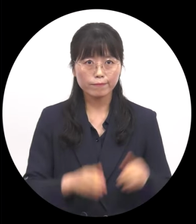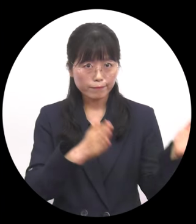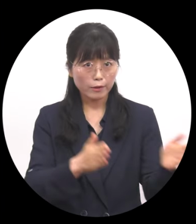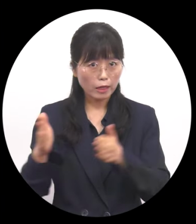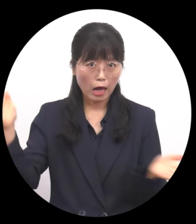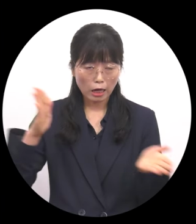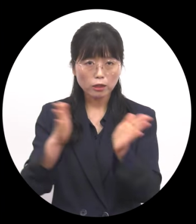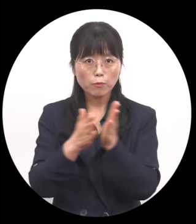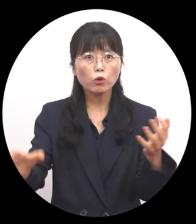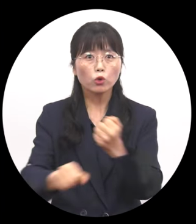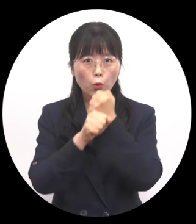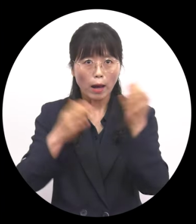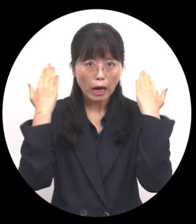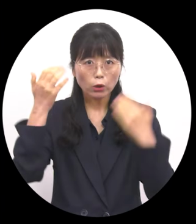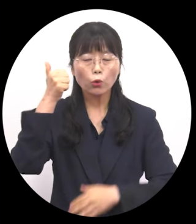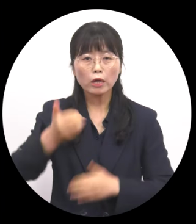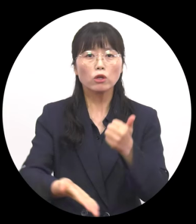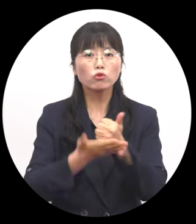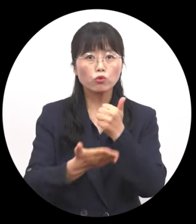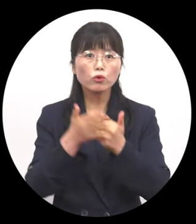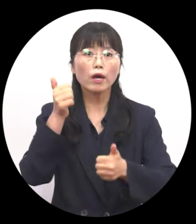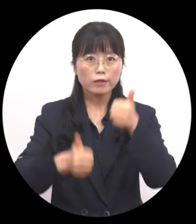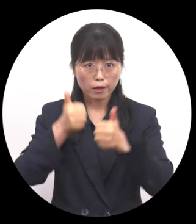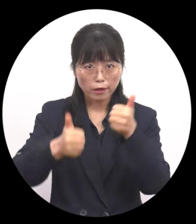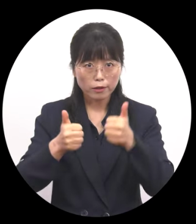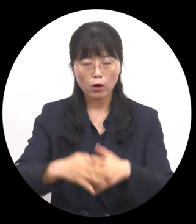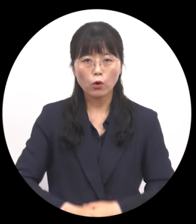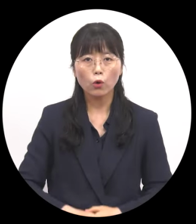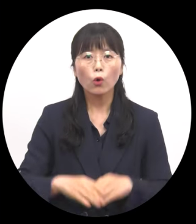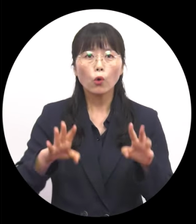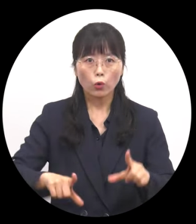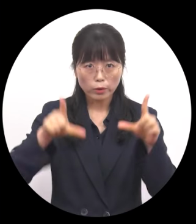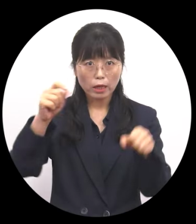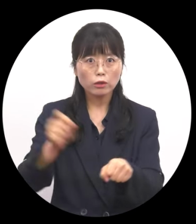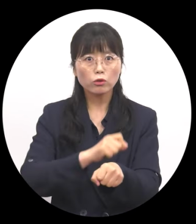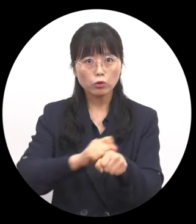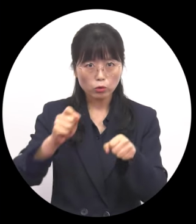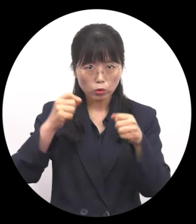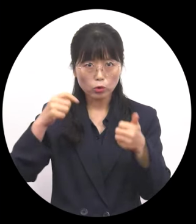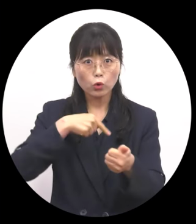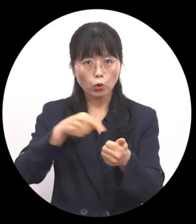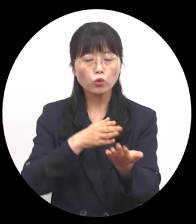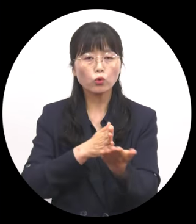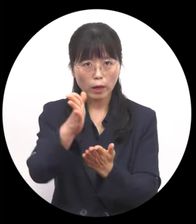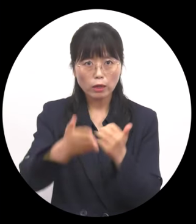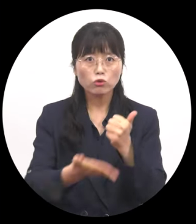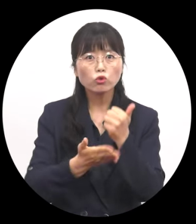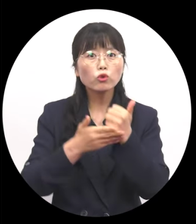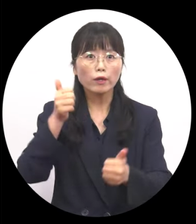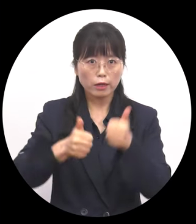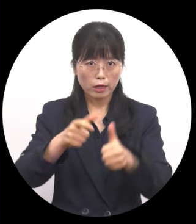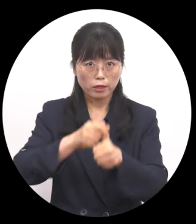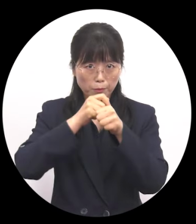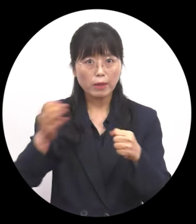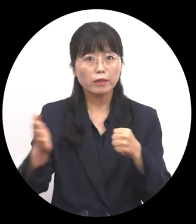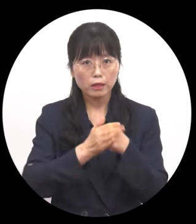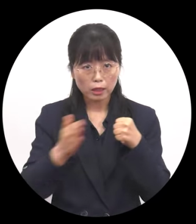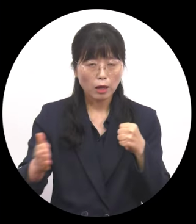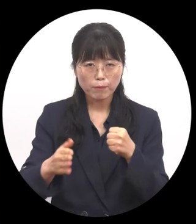다음은 학생부 종합의 학교장 추천 전형입니다. 올해는 특수교육과도 학교장 추천 전형에서 선발하기